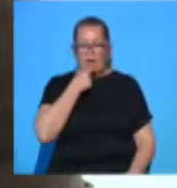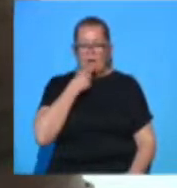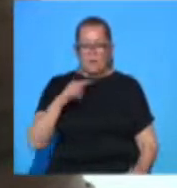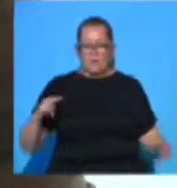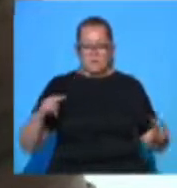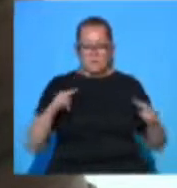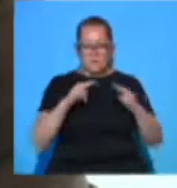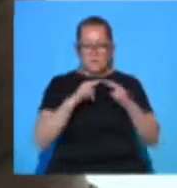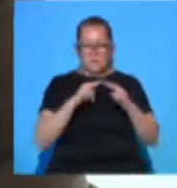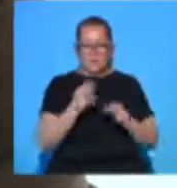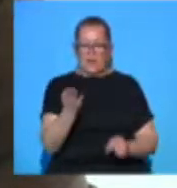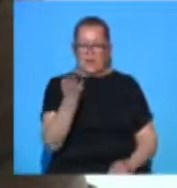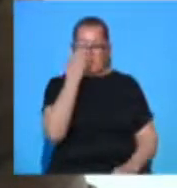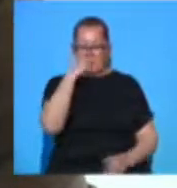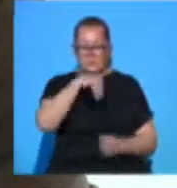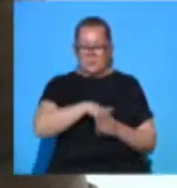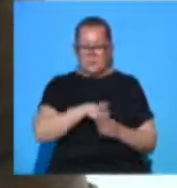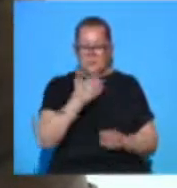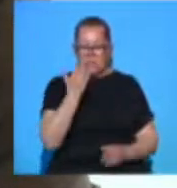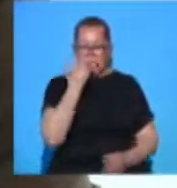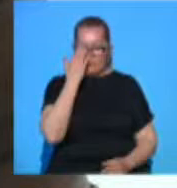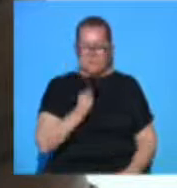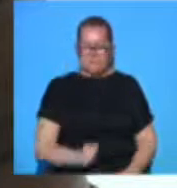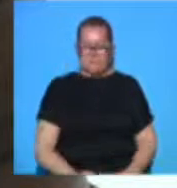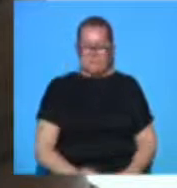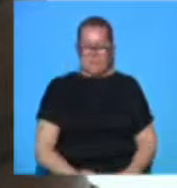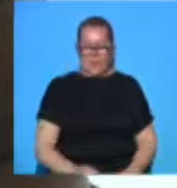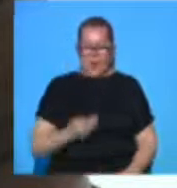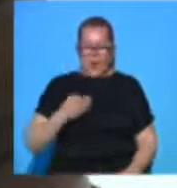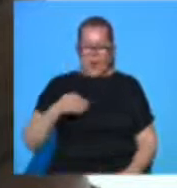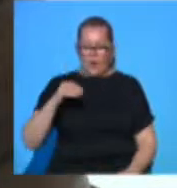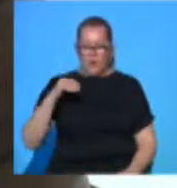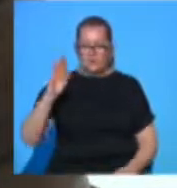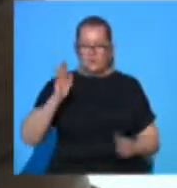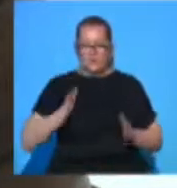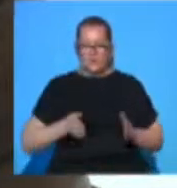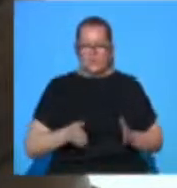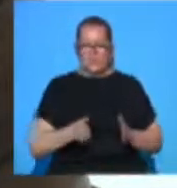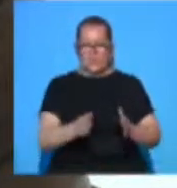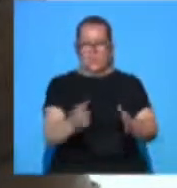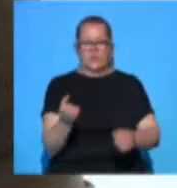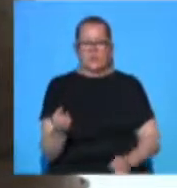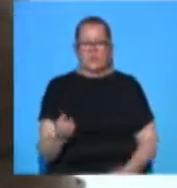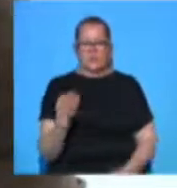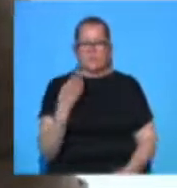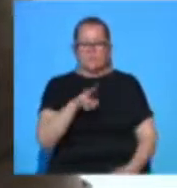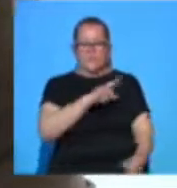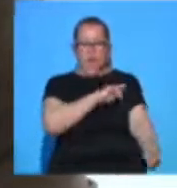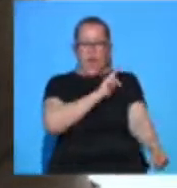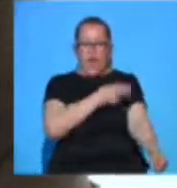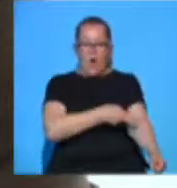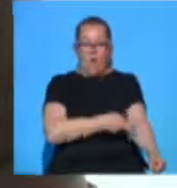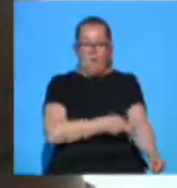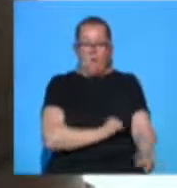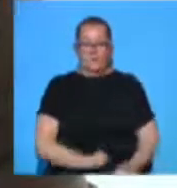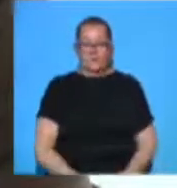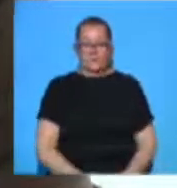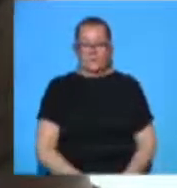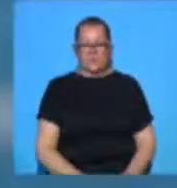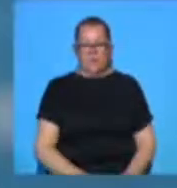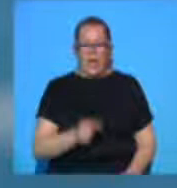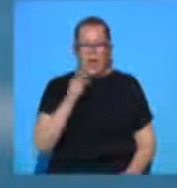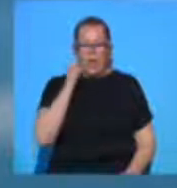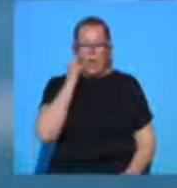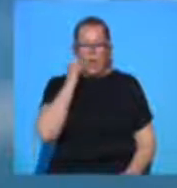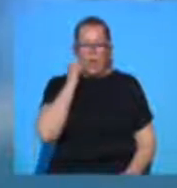fizice, înseamnă o reclădire de drumuri, înseamnă o forță a noastră ca